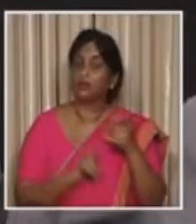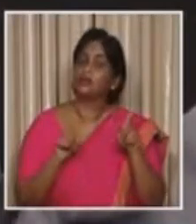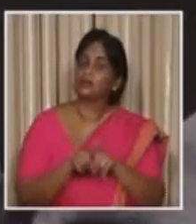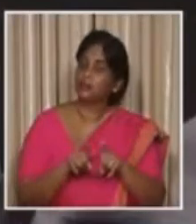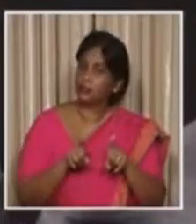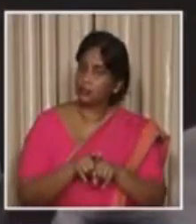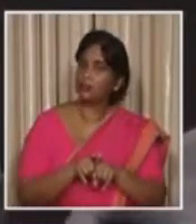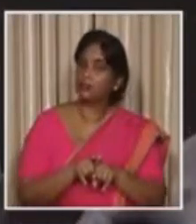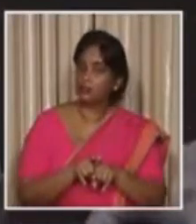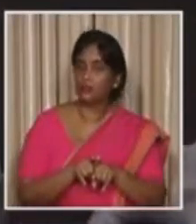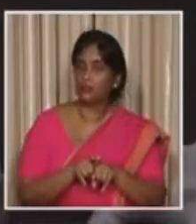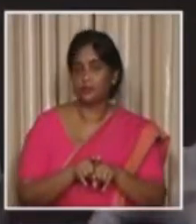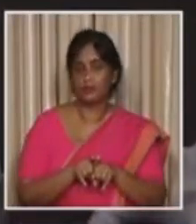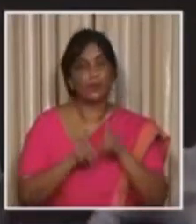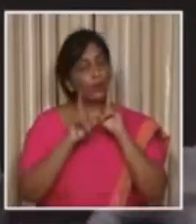ඒ වගේ